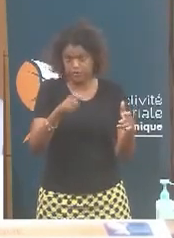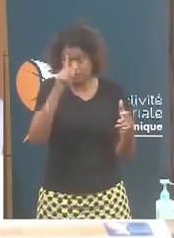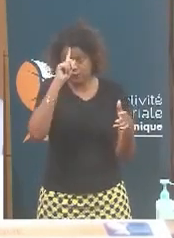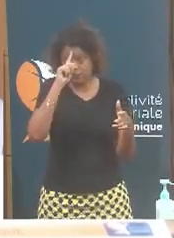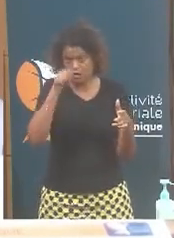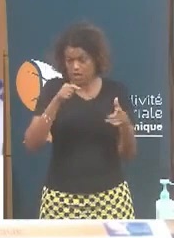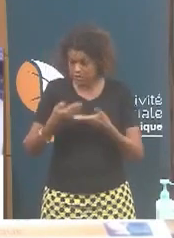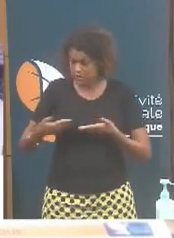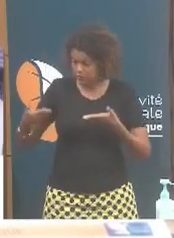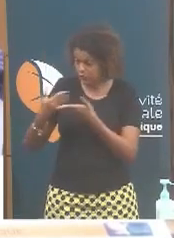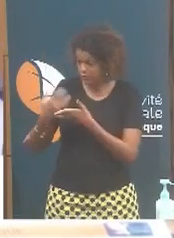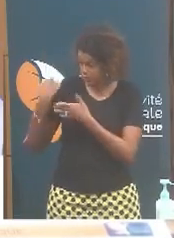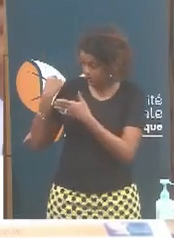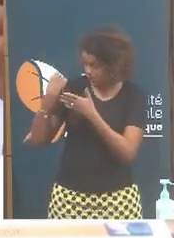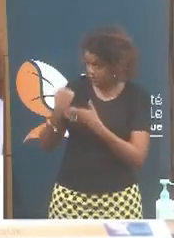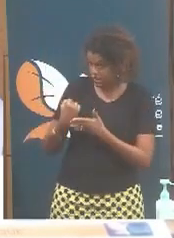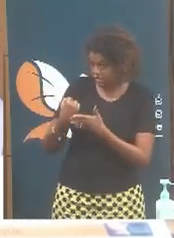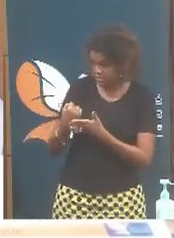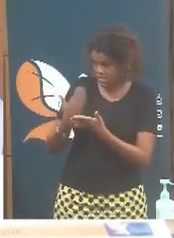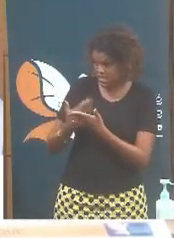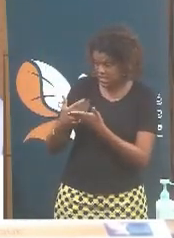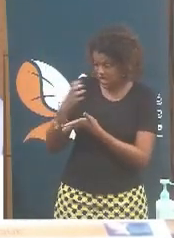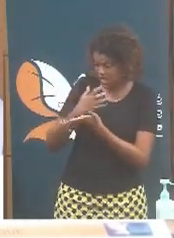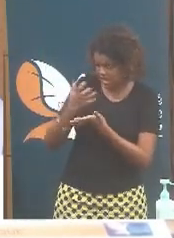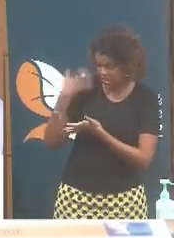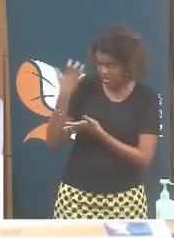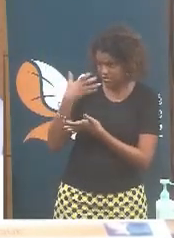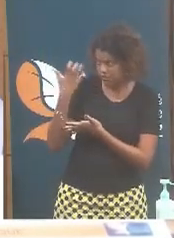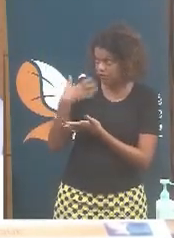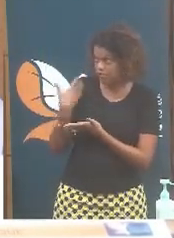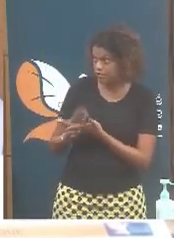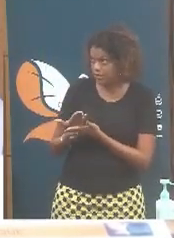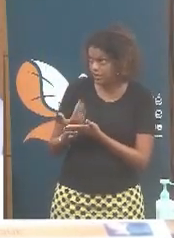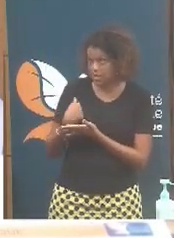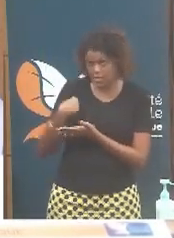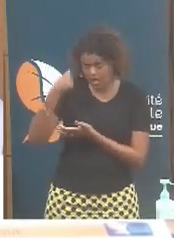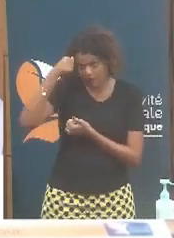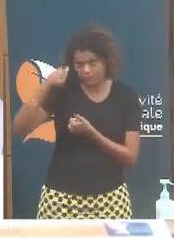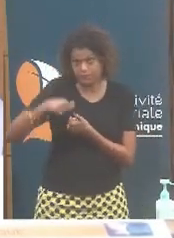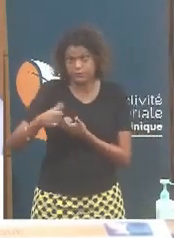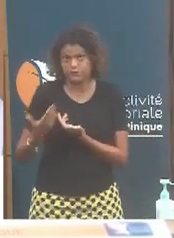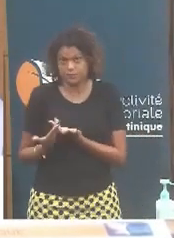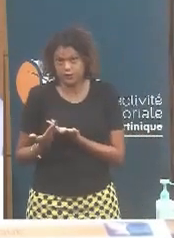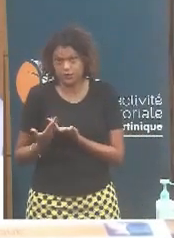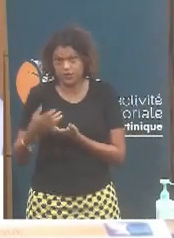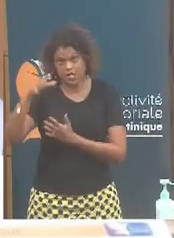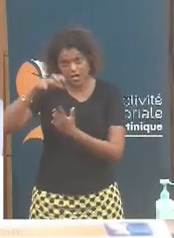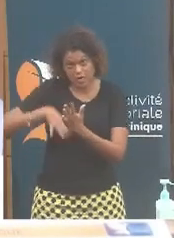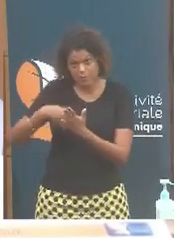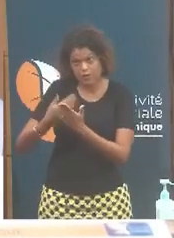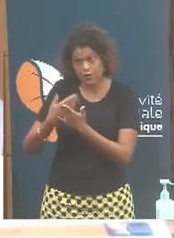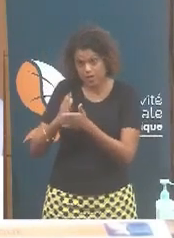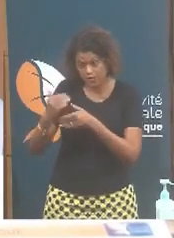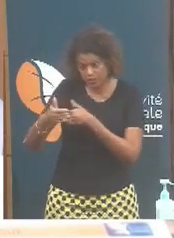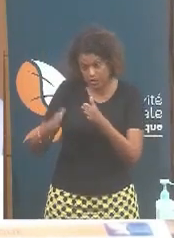qu'il a hérité de l'ex-région et de l'os. Tout ça, je cite là de mémoire le rapport de la Chambre régionale des